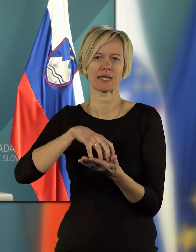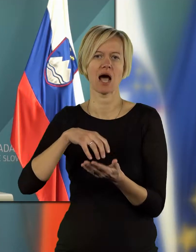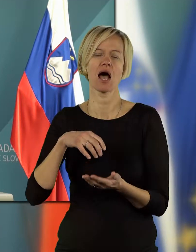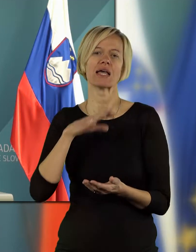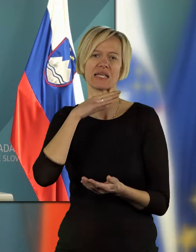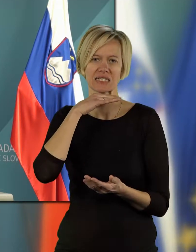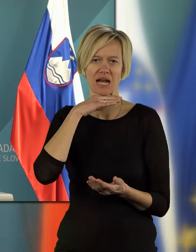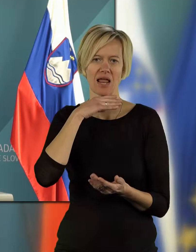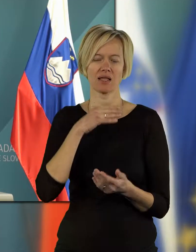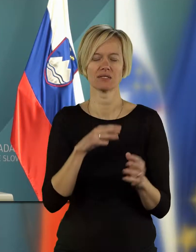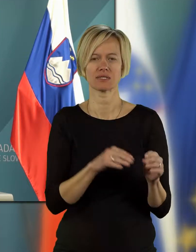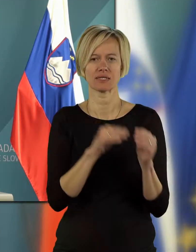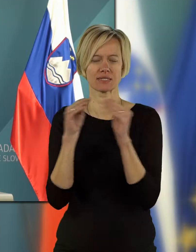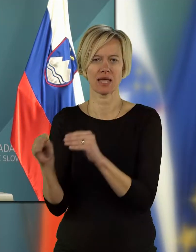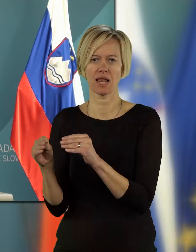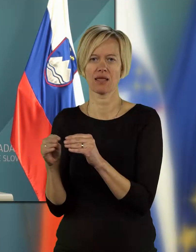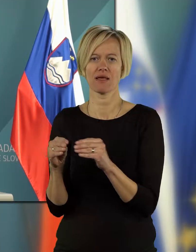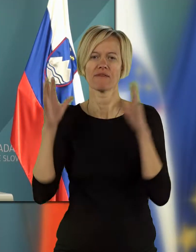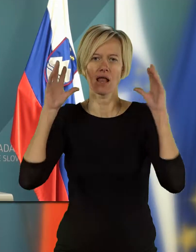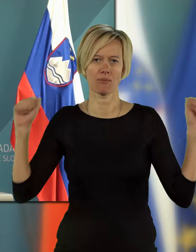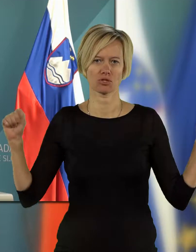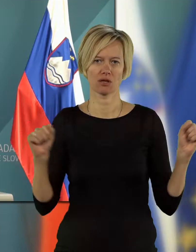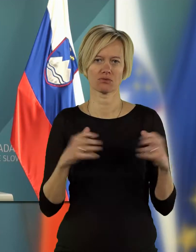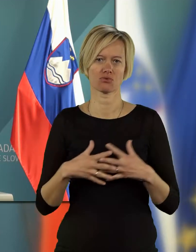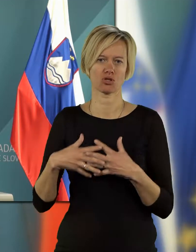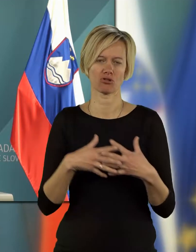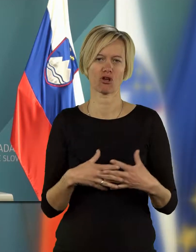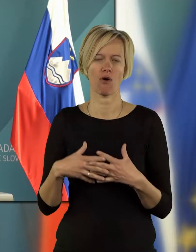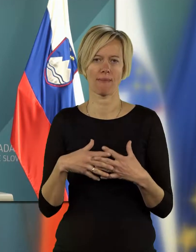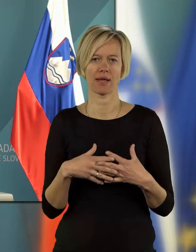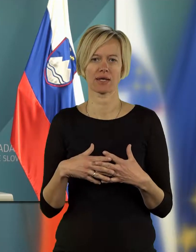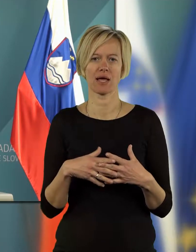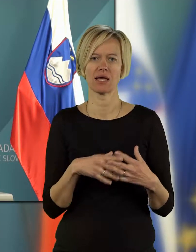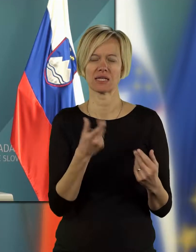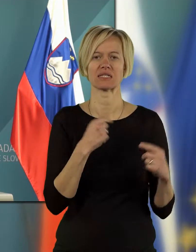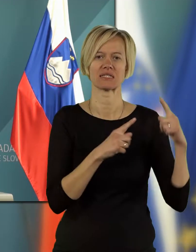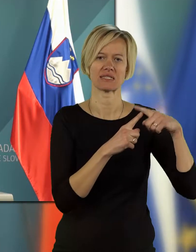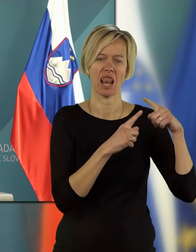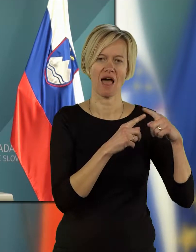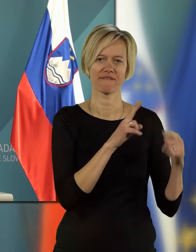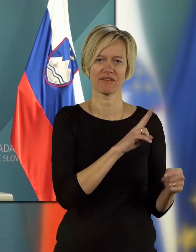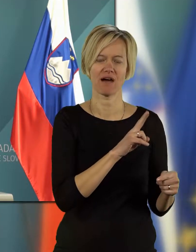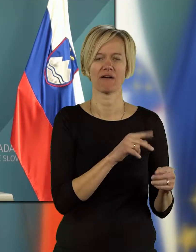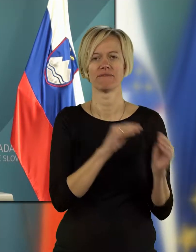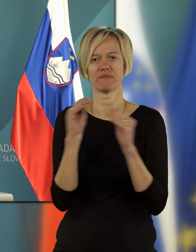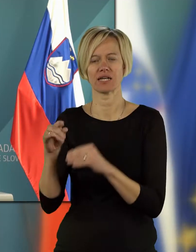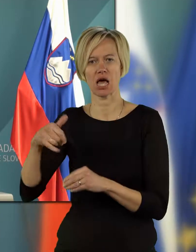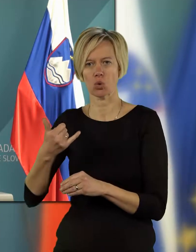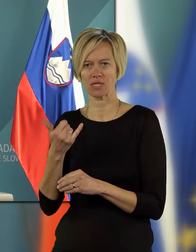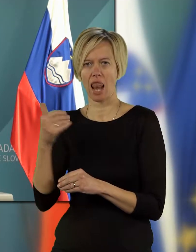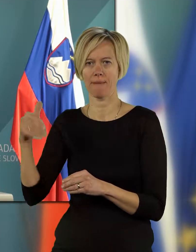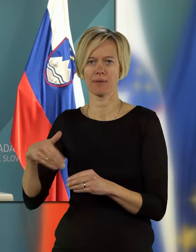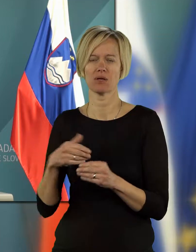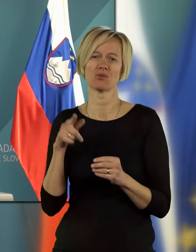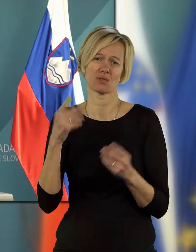Izraela in da se seli veleposlaništvo Združenih držav Amerike iz Tel Aviva v